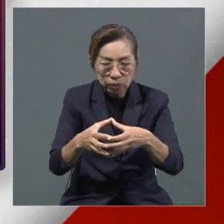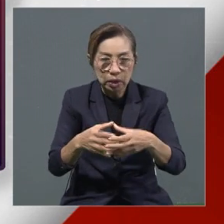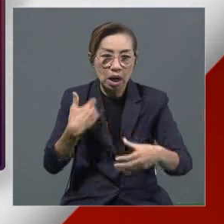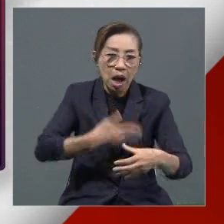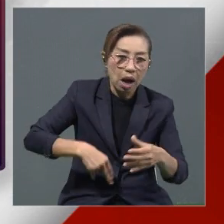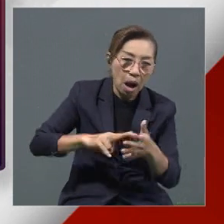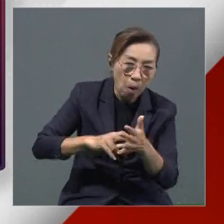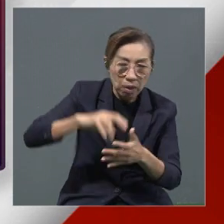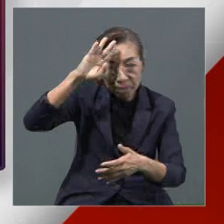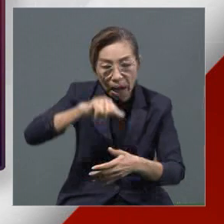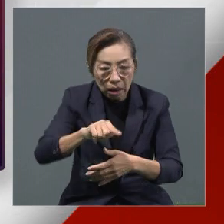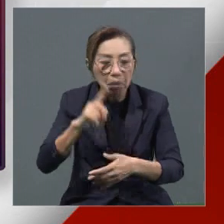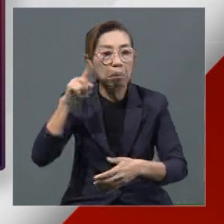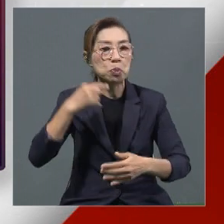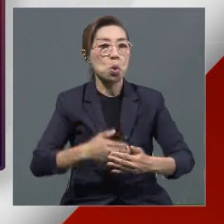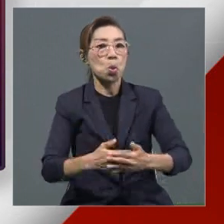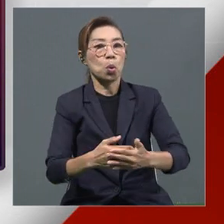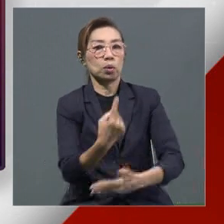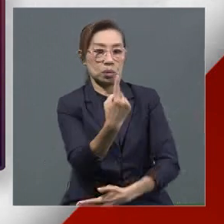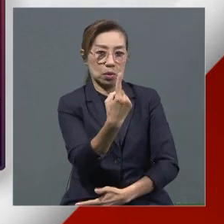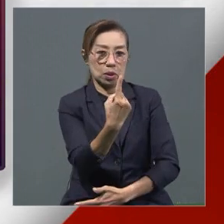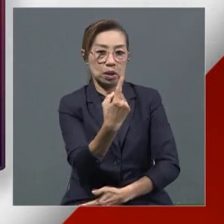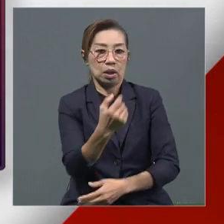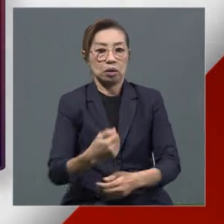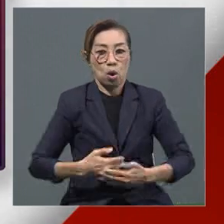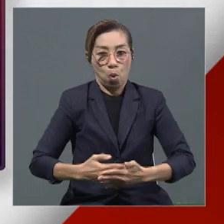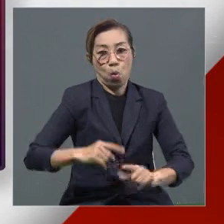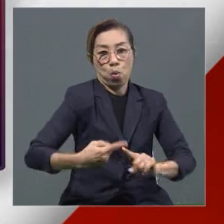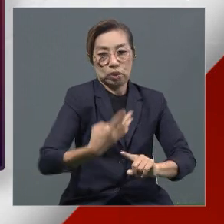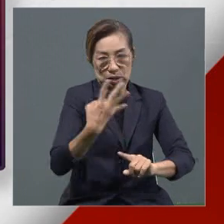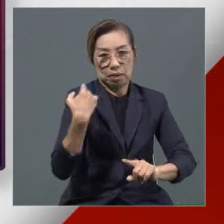ครับมีสตรีมีครรภ์1คนซึ่งตอนนี้อายุครรภ์4เดือนนะ